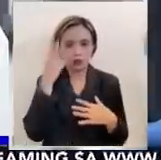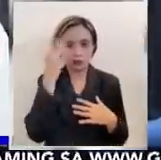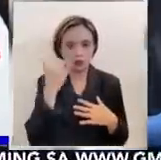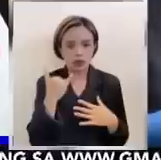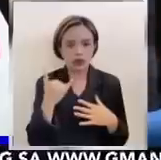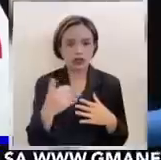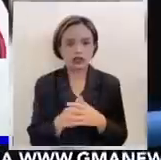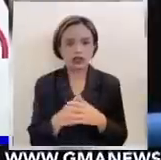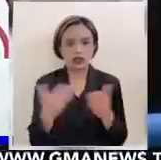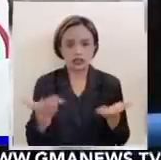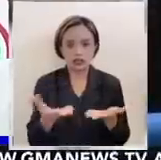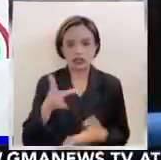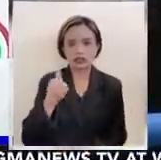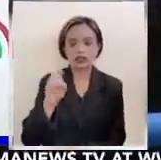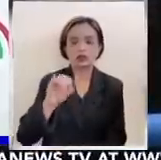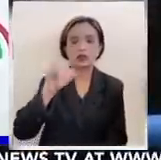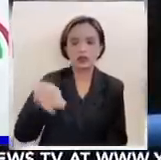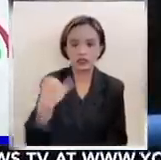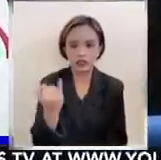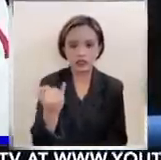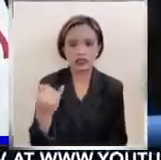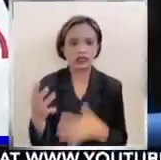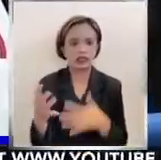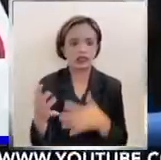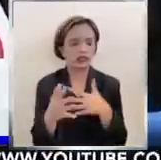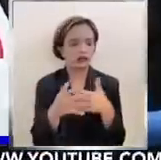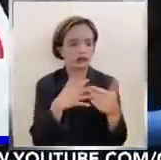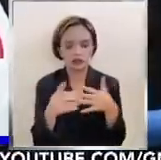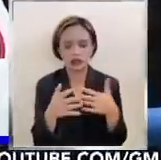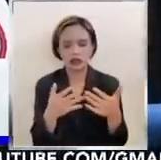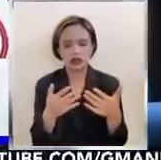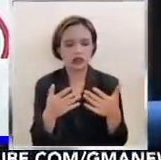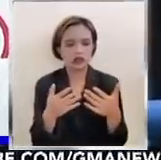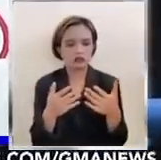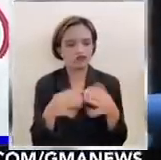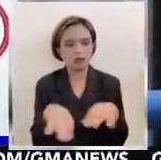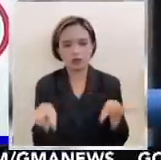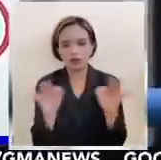DOJ. Kahit po paano magkakaroon na kami ng siguro